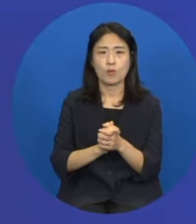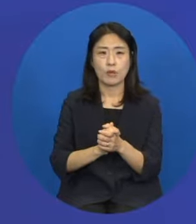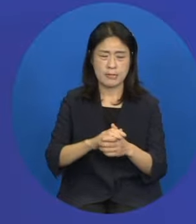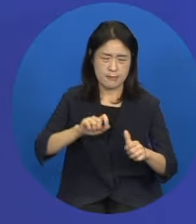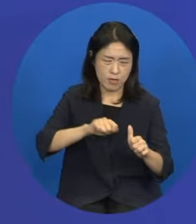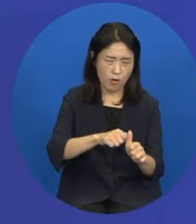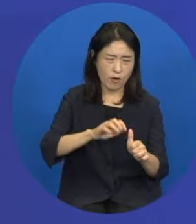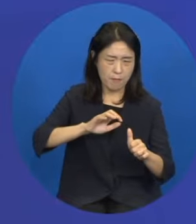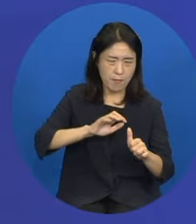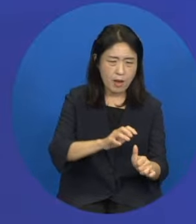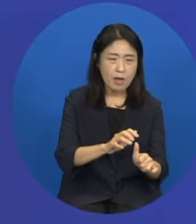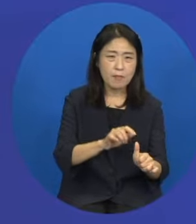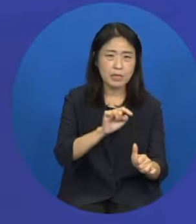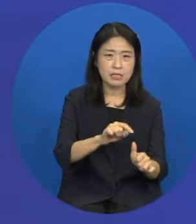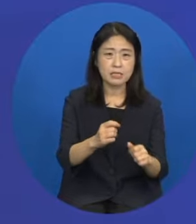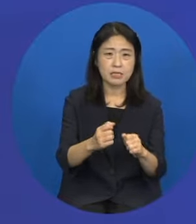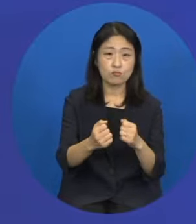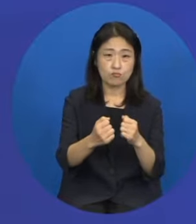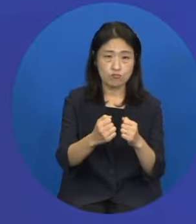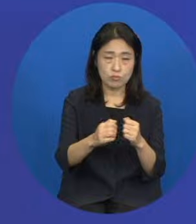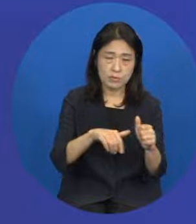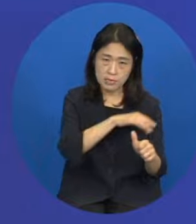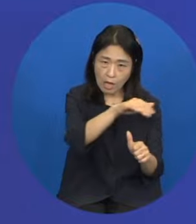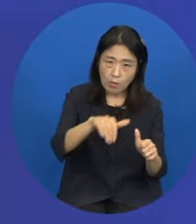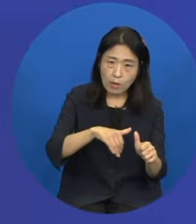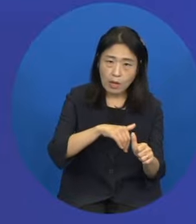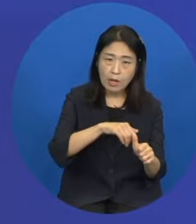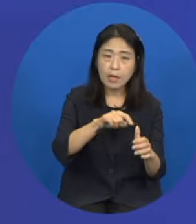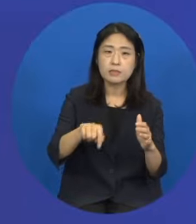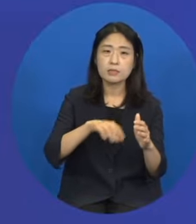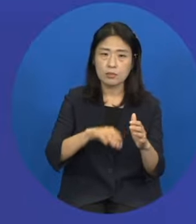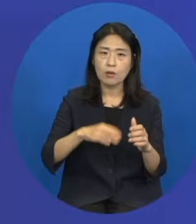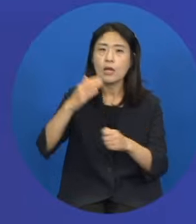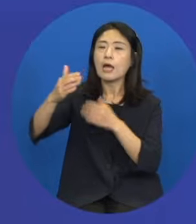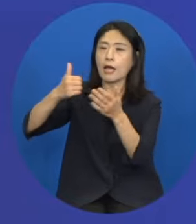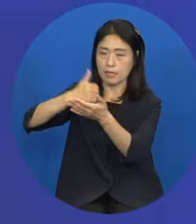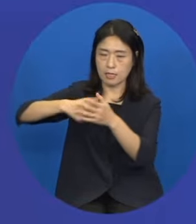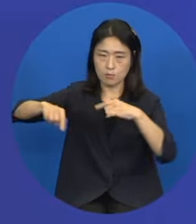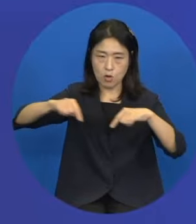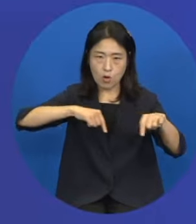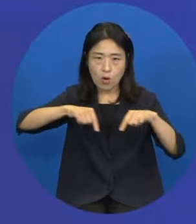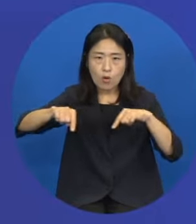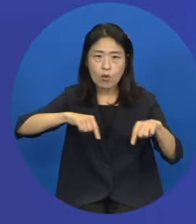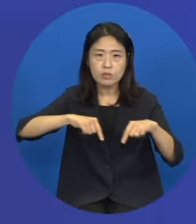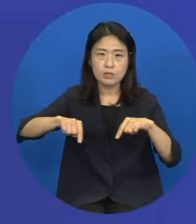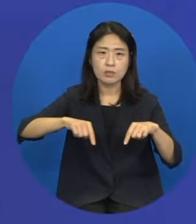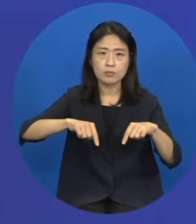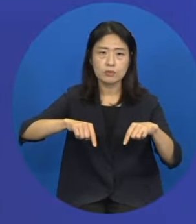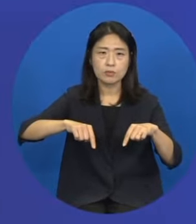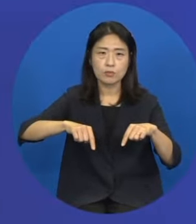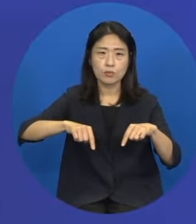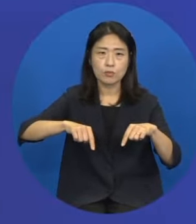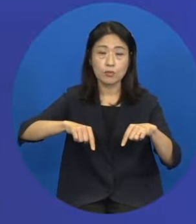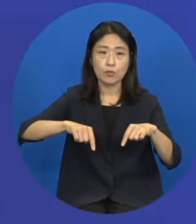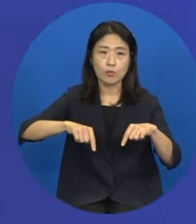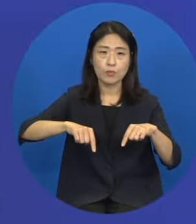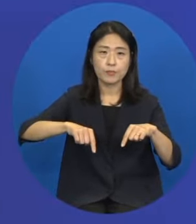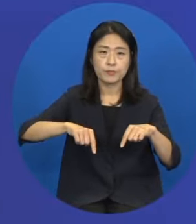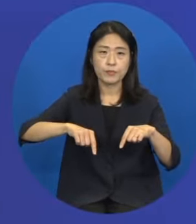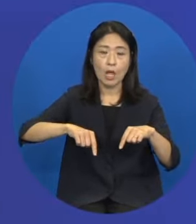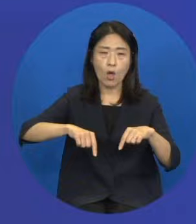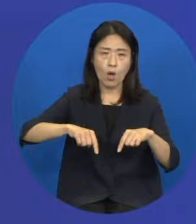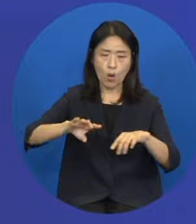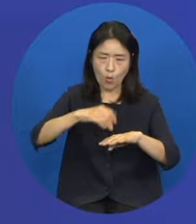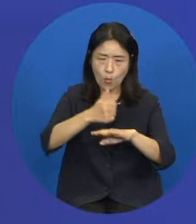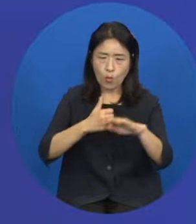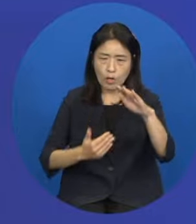중에도 여전히 하나님이 통치하신다, 다스리신다, 헤롯 왕이 통치하는 것이 아니라 왕 중의 왕이신